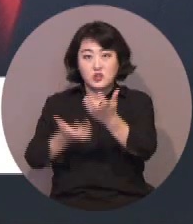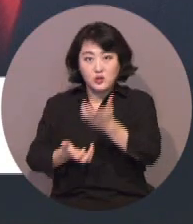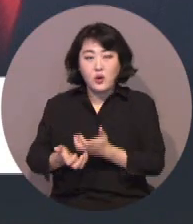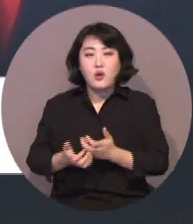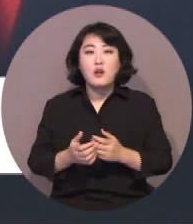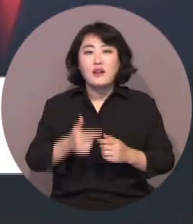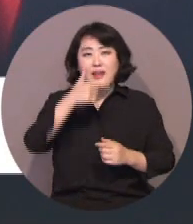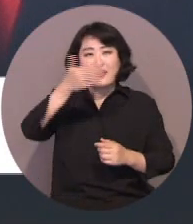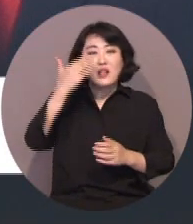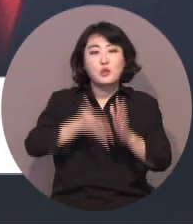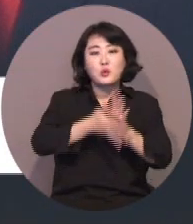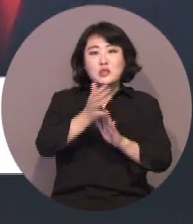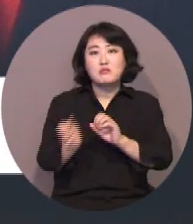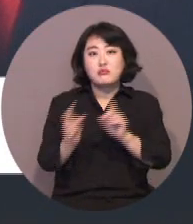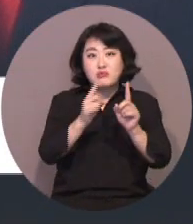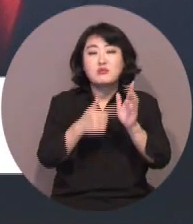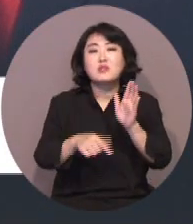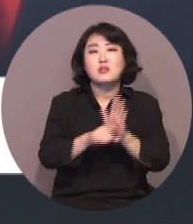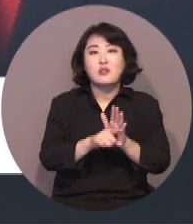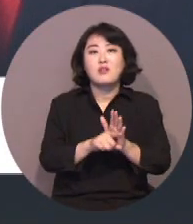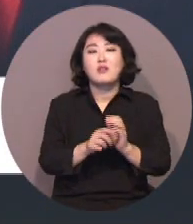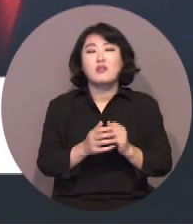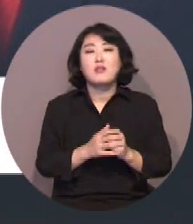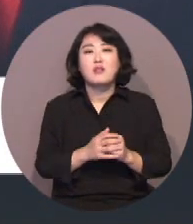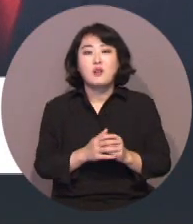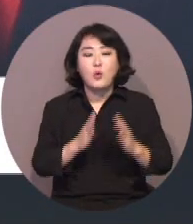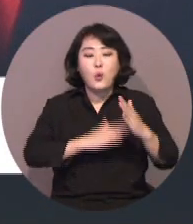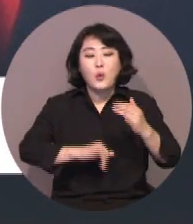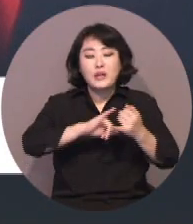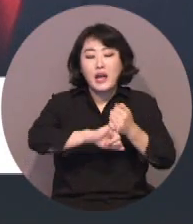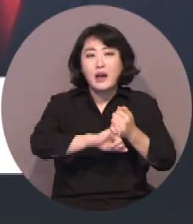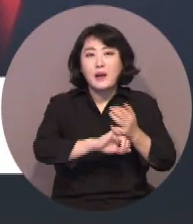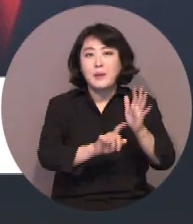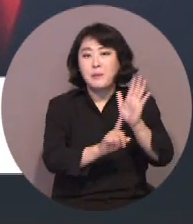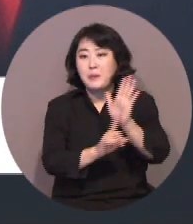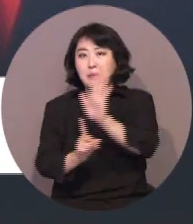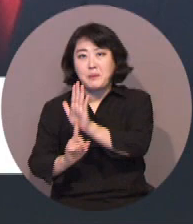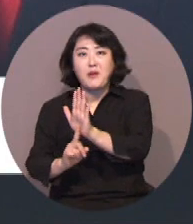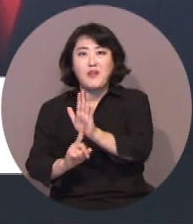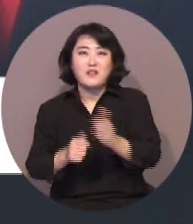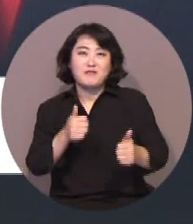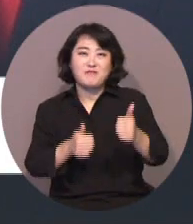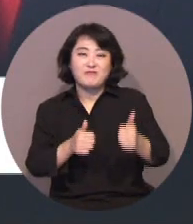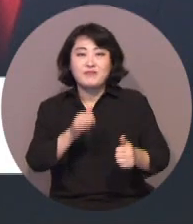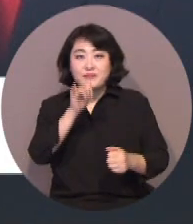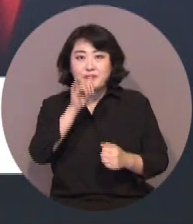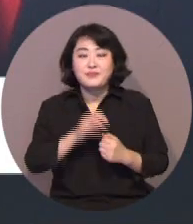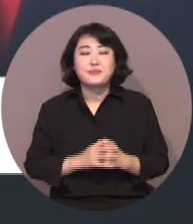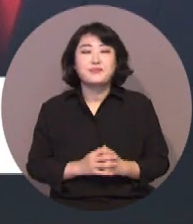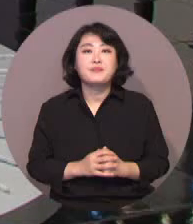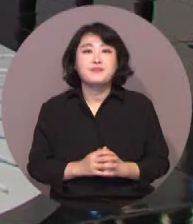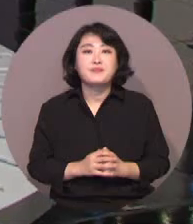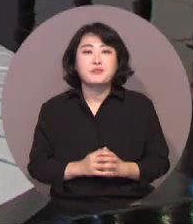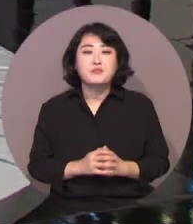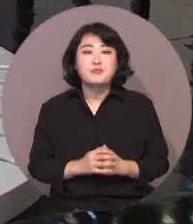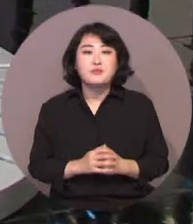중구의 봉을 이루기 위한 방안을 놓고 공약 대결을 펼쳤습니다 김광영 기자입니다